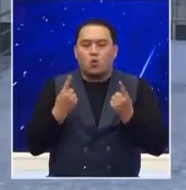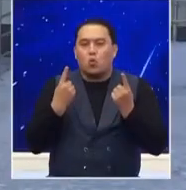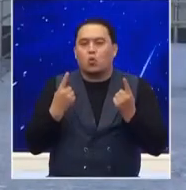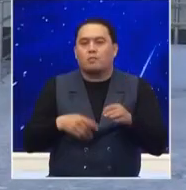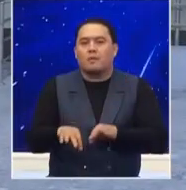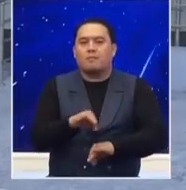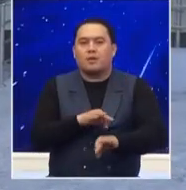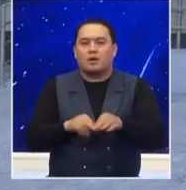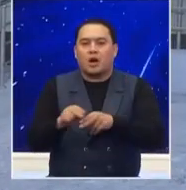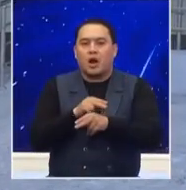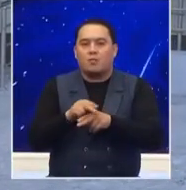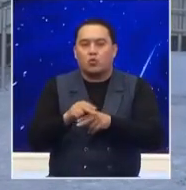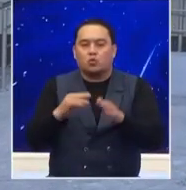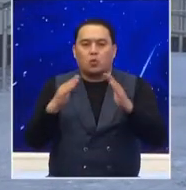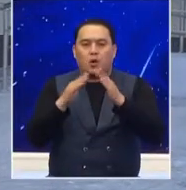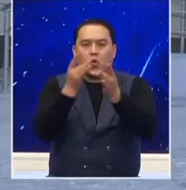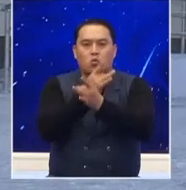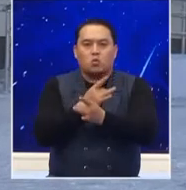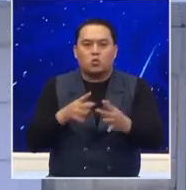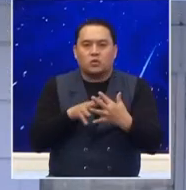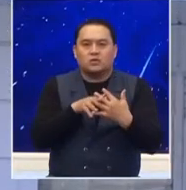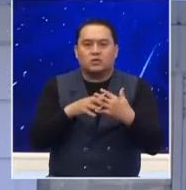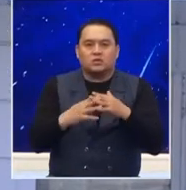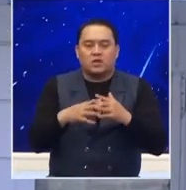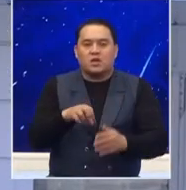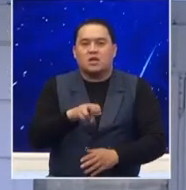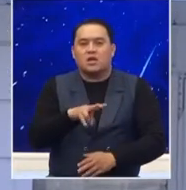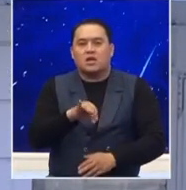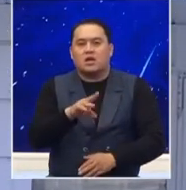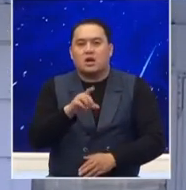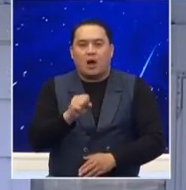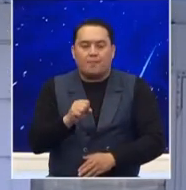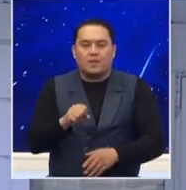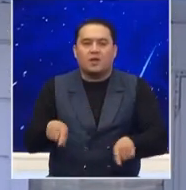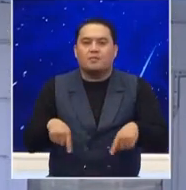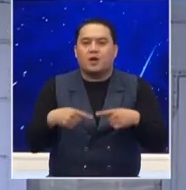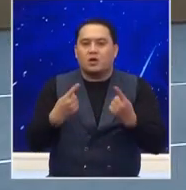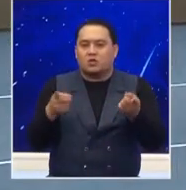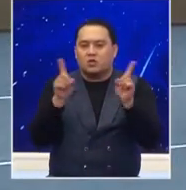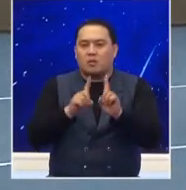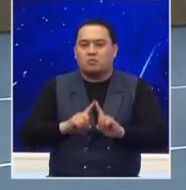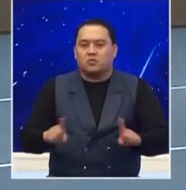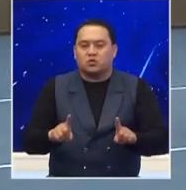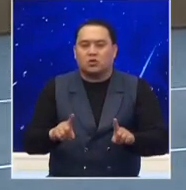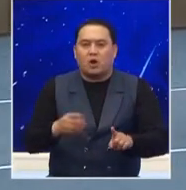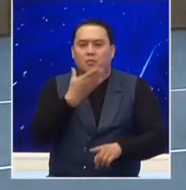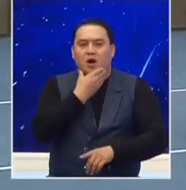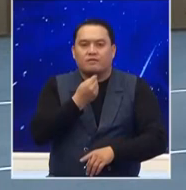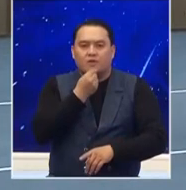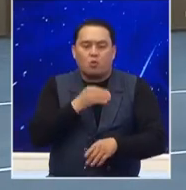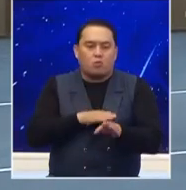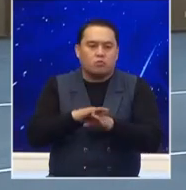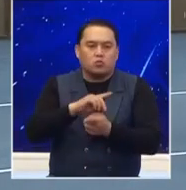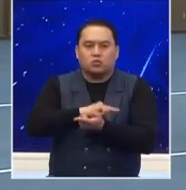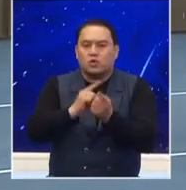крупнейших проектов – капитальный ремонт Дома культуры в селе имени Злихи Тамшибаевой. Здание преобразилось до неузнаваемости. Проведена полная